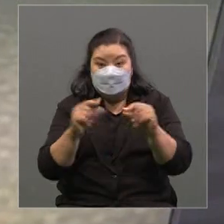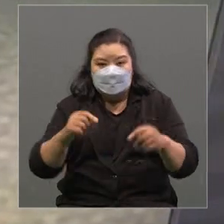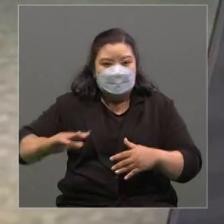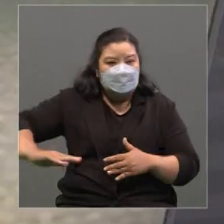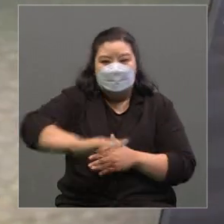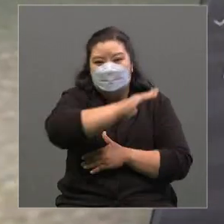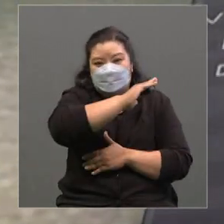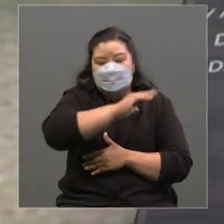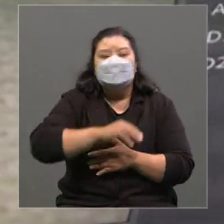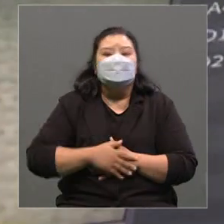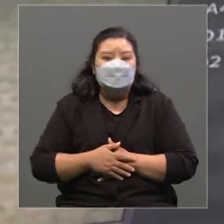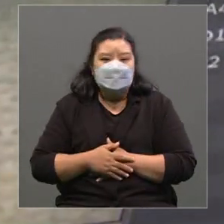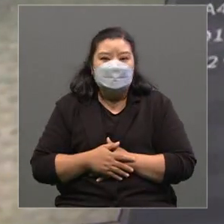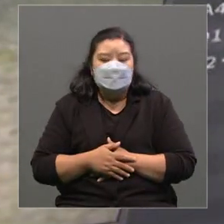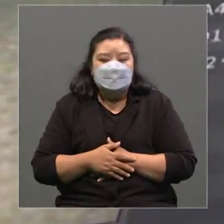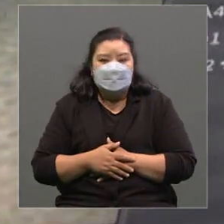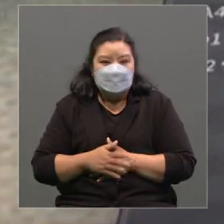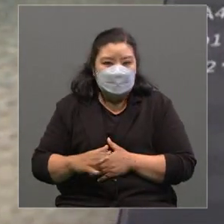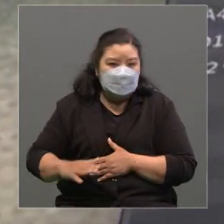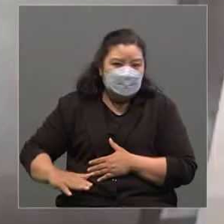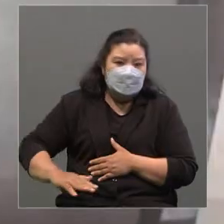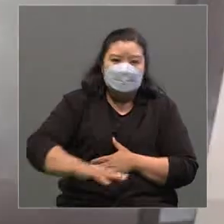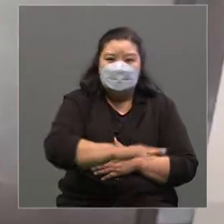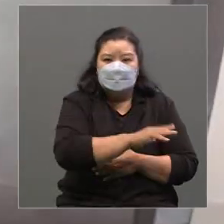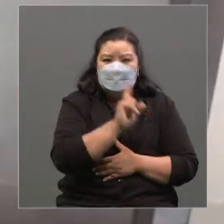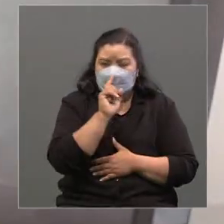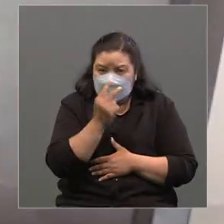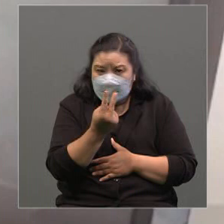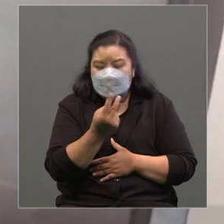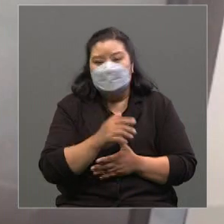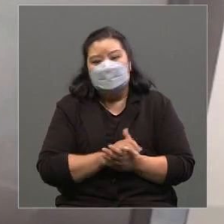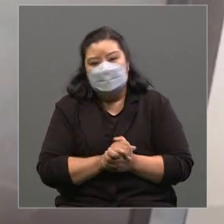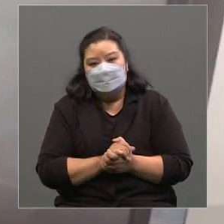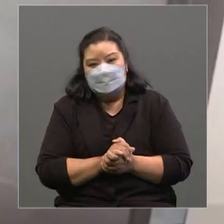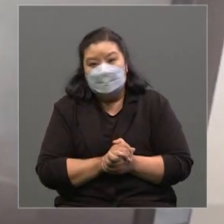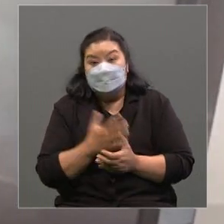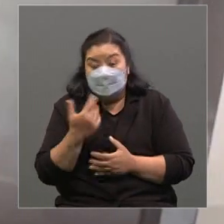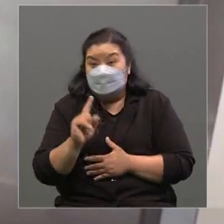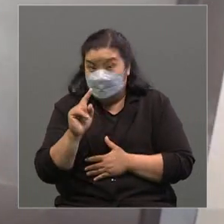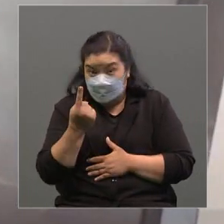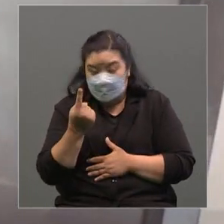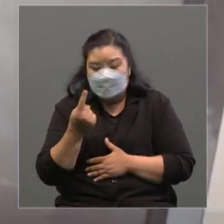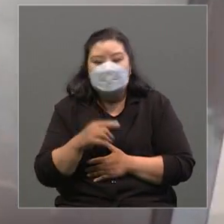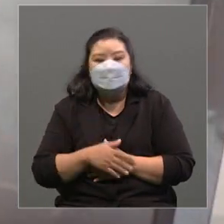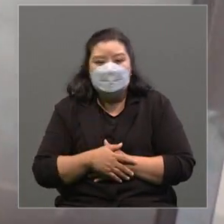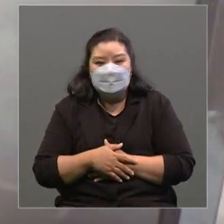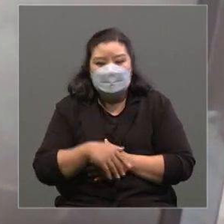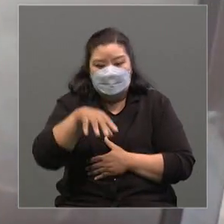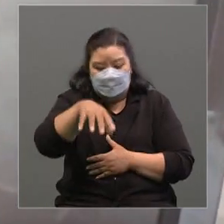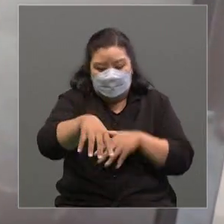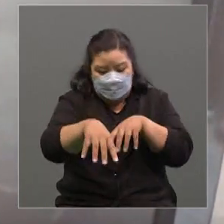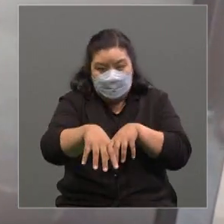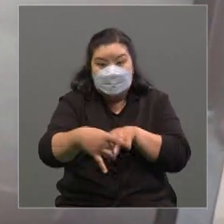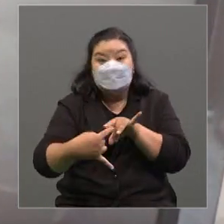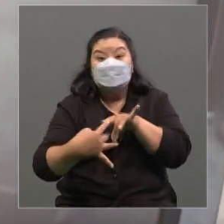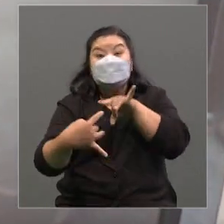ะขับวนกลับไปจุดที่มีการพบศพอีกครั้งหนึ่งกล้องตัวนี้เนี่ยจะเป็นกล้องอีกฝั่งอยู่ตรงข้ามกับกล้องตัวแรกเป็นเส้นท